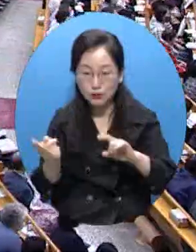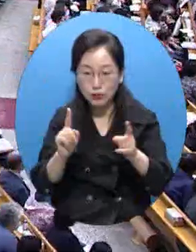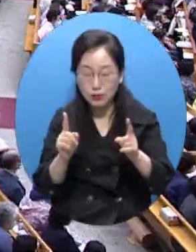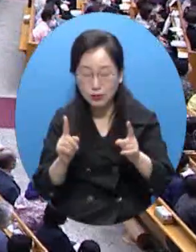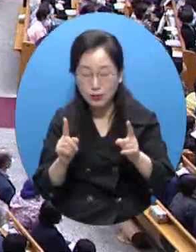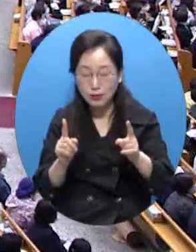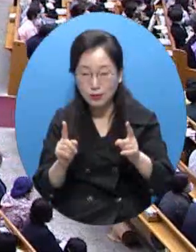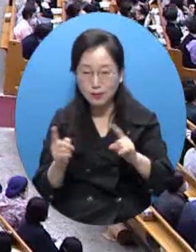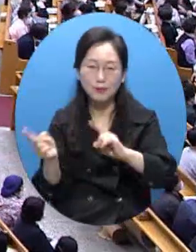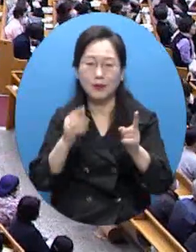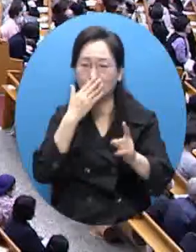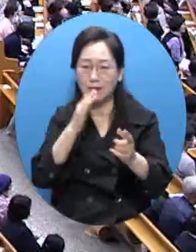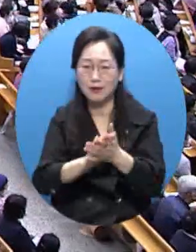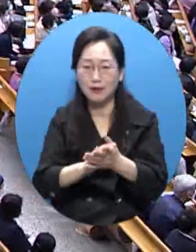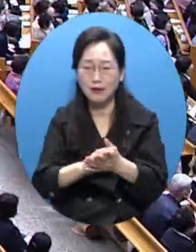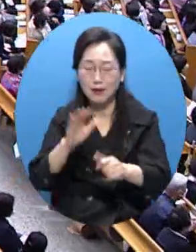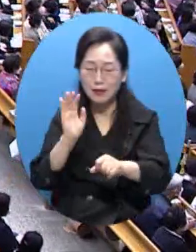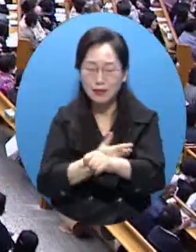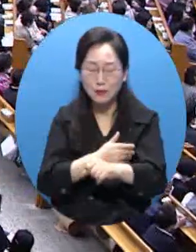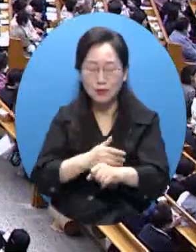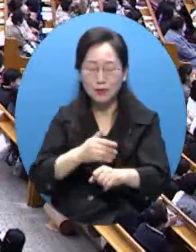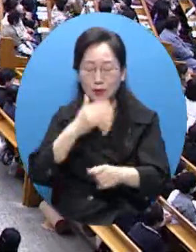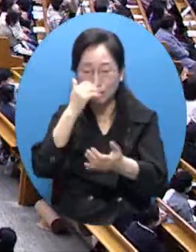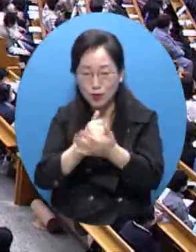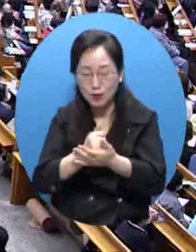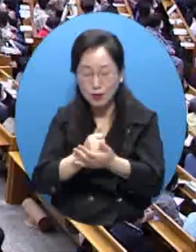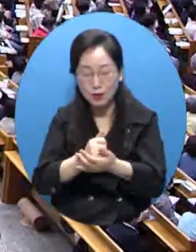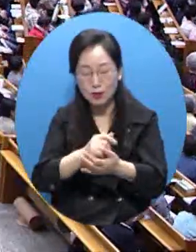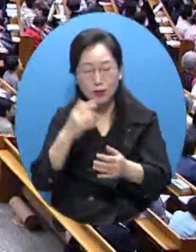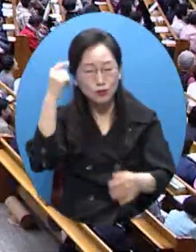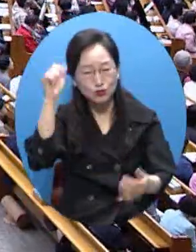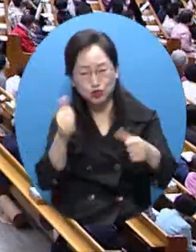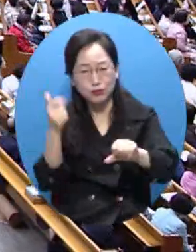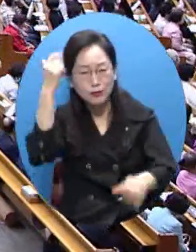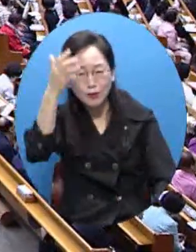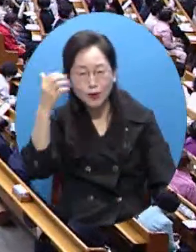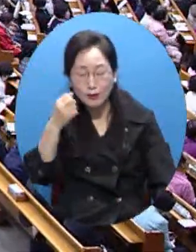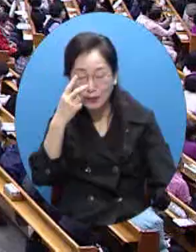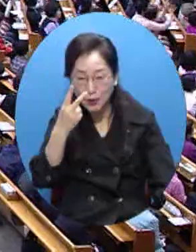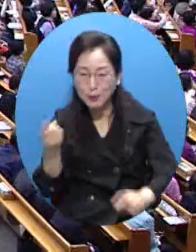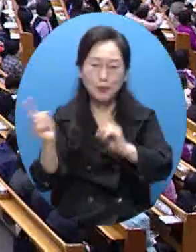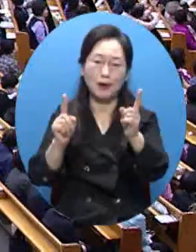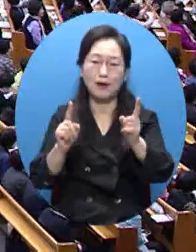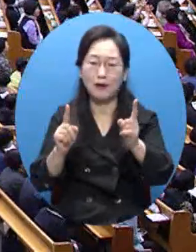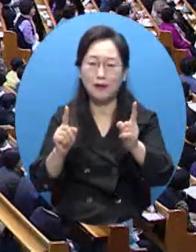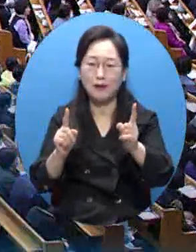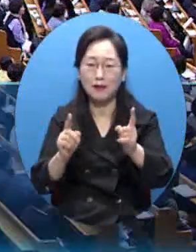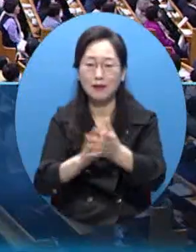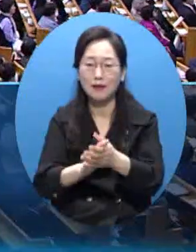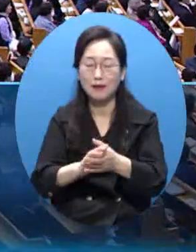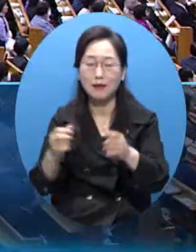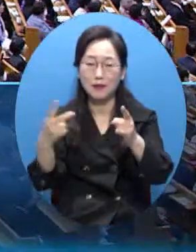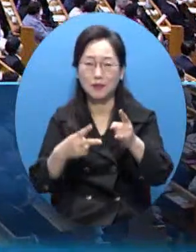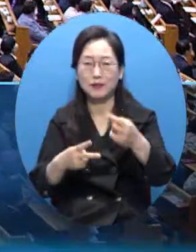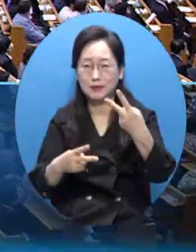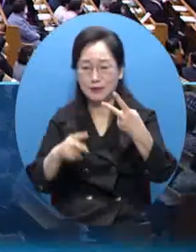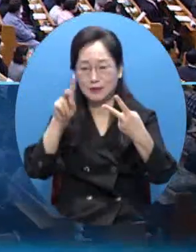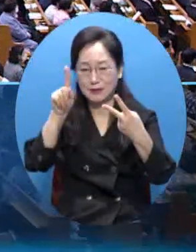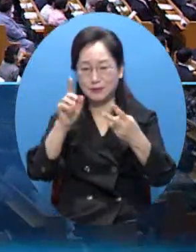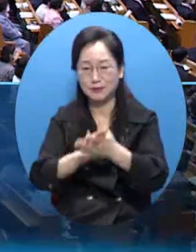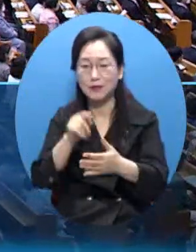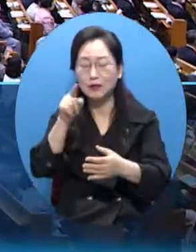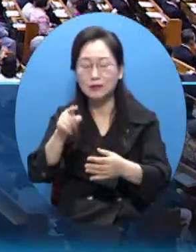것입니다. 허물과 죄로 죽었던 영이 살아나서 우리는 새로운 삶을 살게 되는 것입니다. 에베소 2장 1절을 말씀합니다.